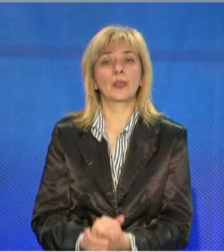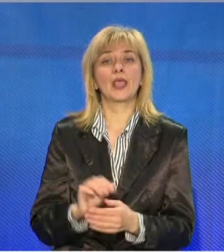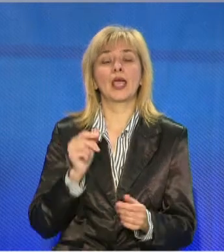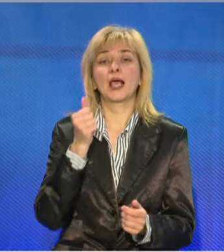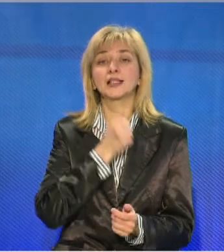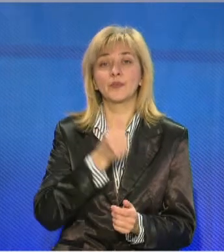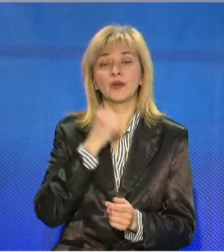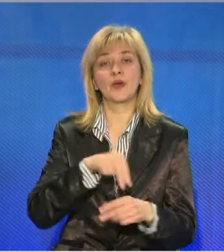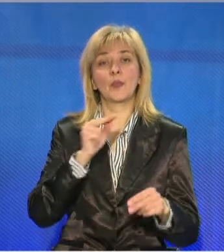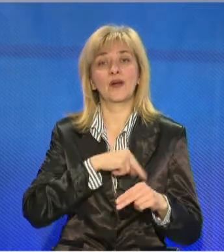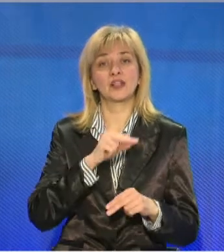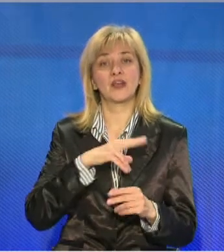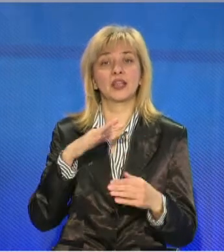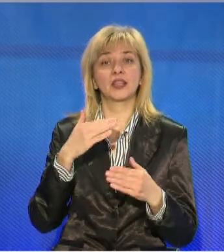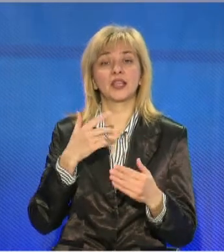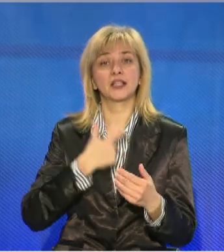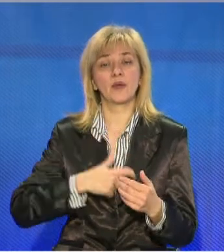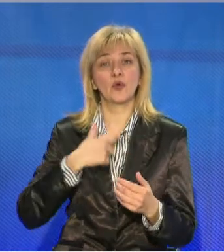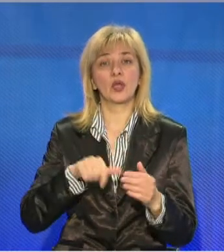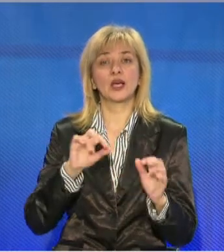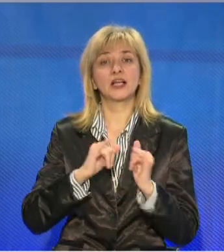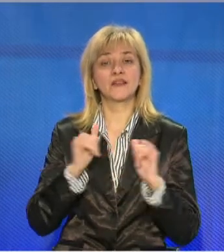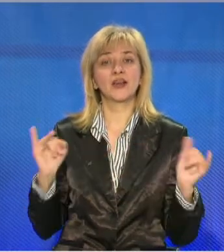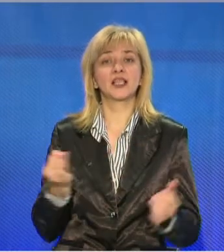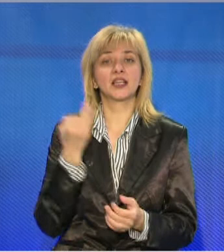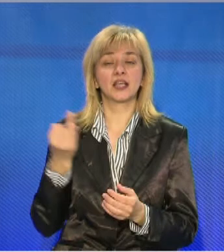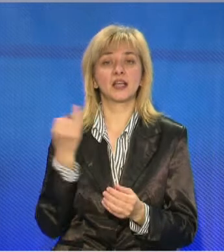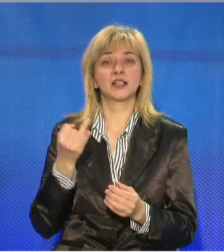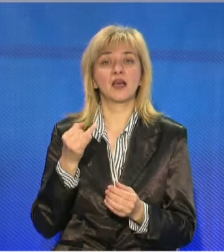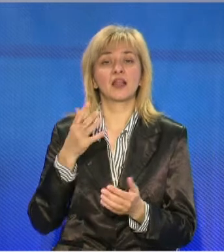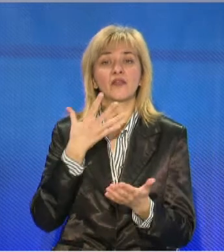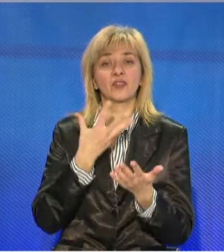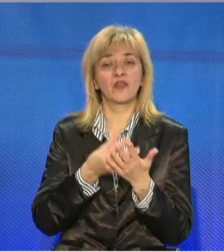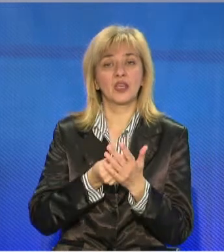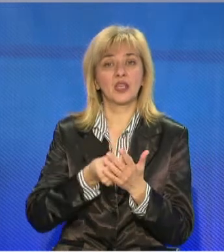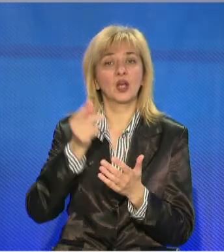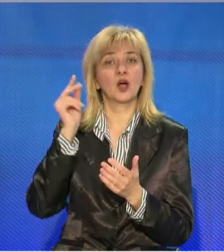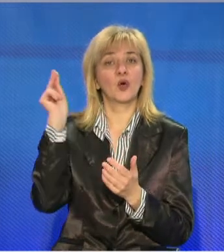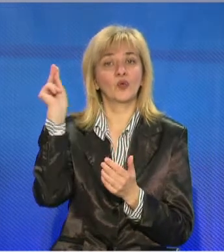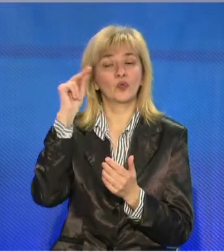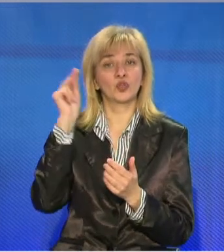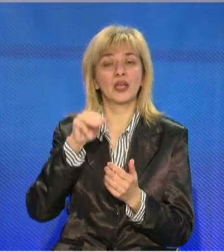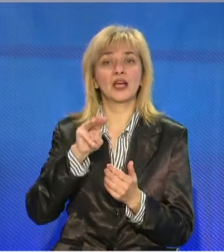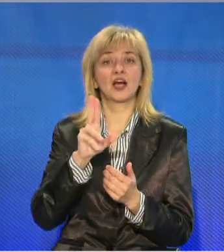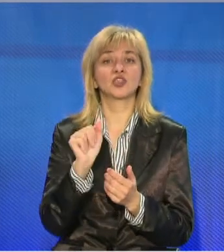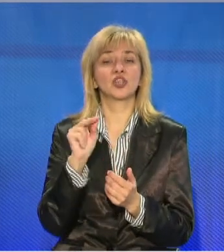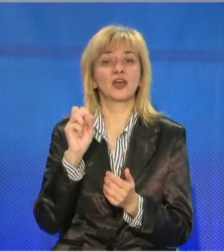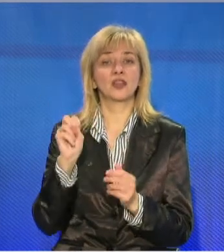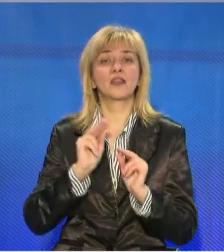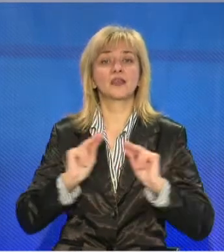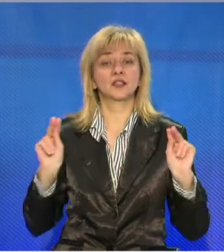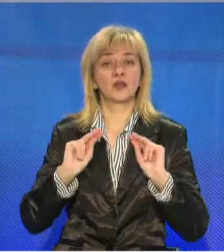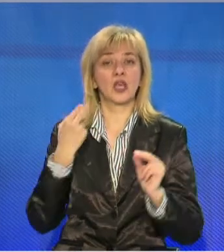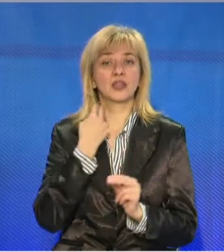Эксперыментовать, працаваць над сабой і няспынна развіваць інтарэс да прадметаў сваіх вучняў. Татьяна Качан, настаўніца англійскай мовы 10-й гімназіі